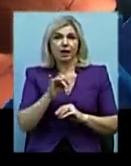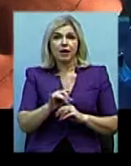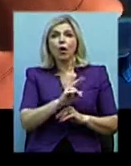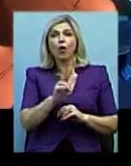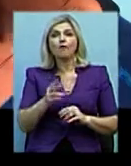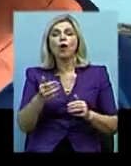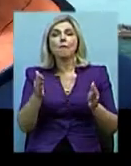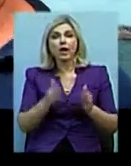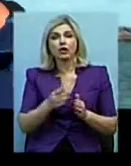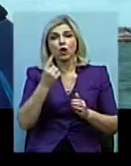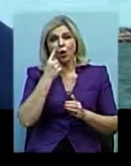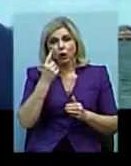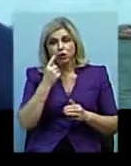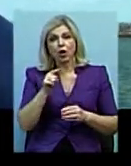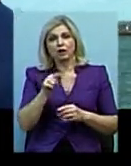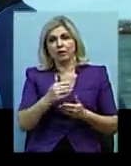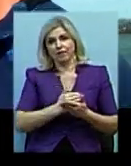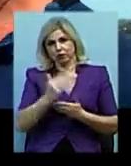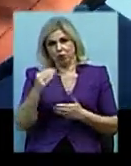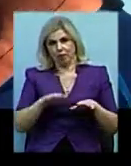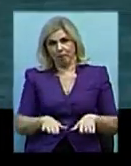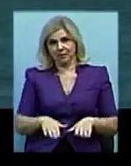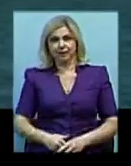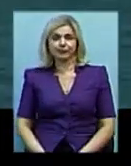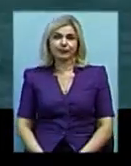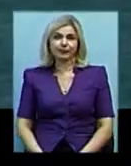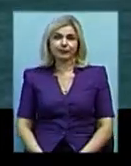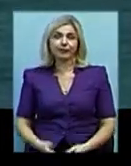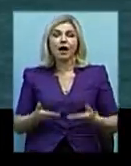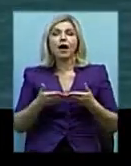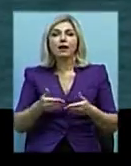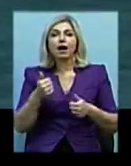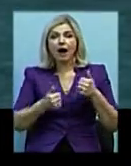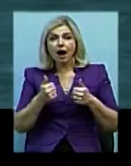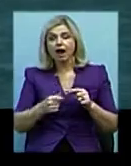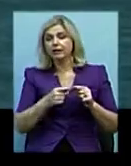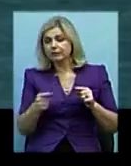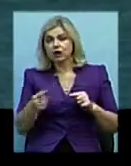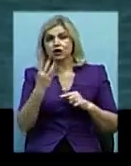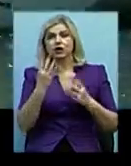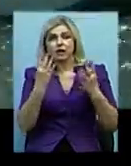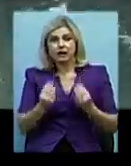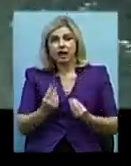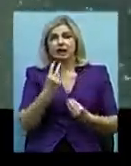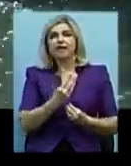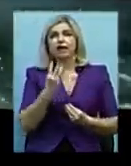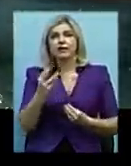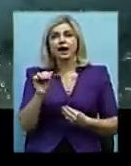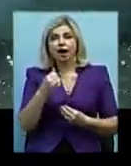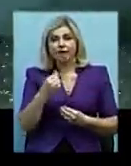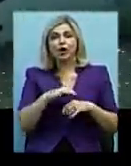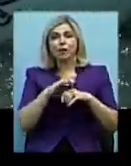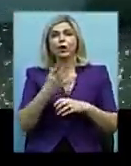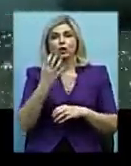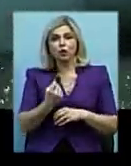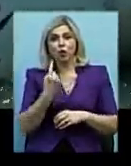менше очок, той посідає більш високе місце. Регата триває 4 дні. 23 серпня проведуть ще одну